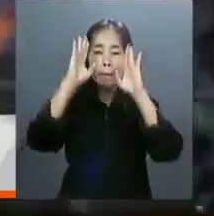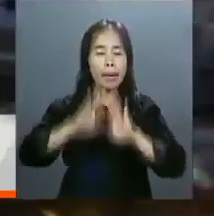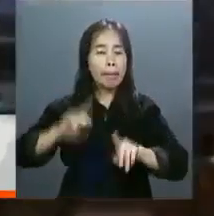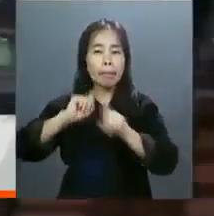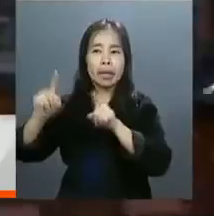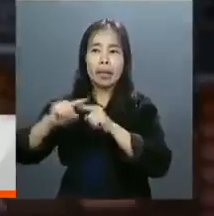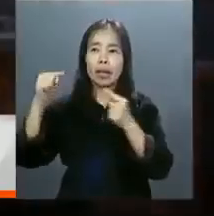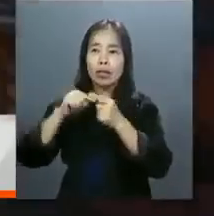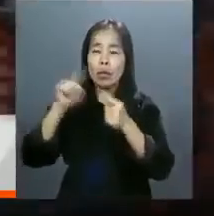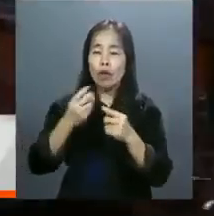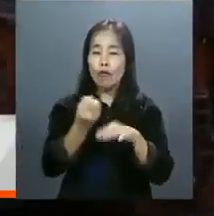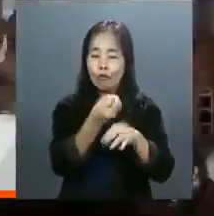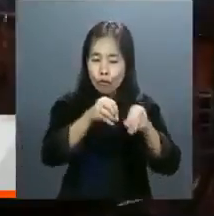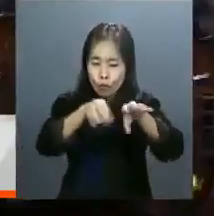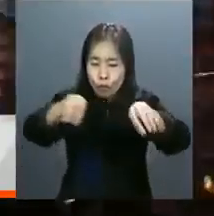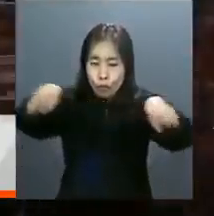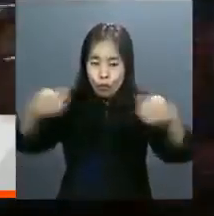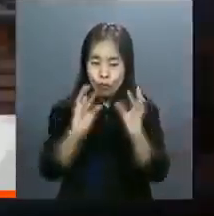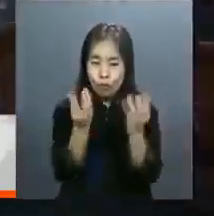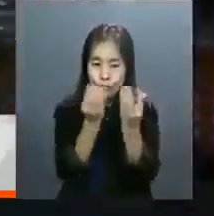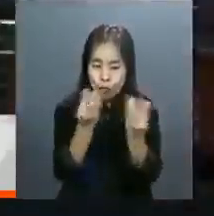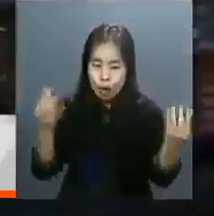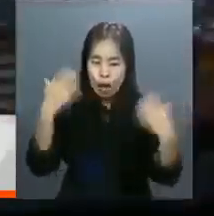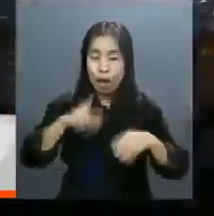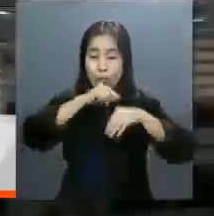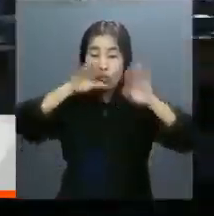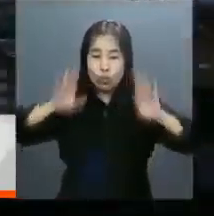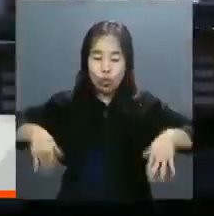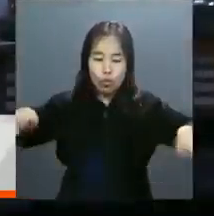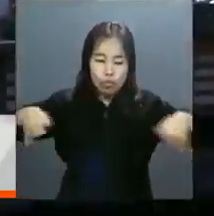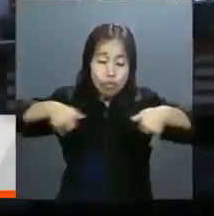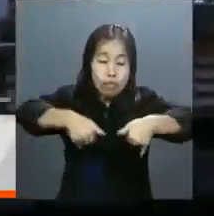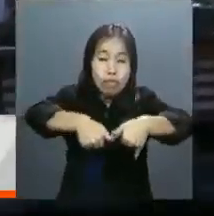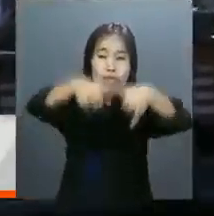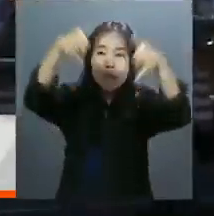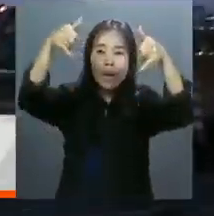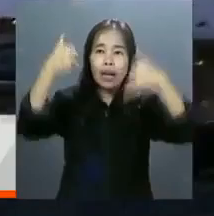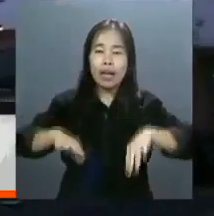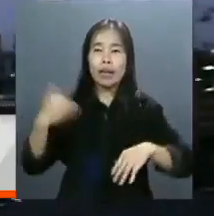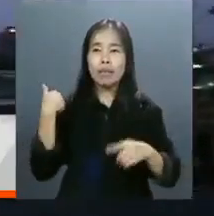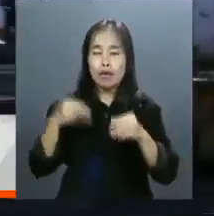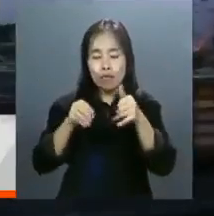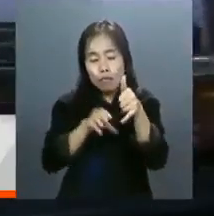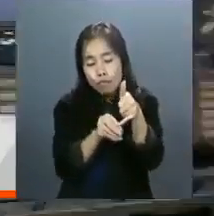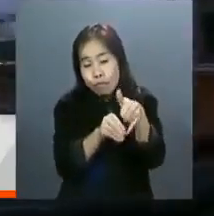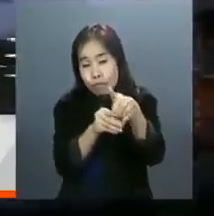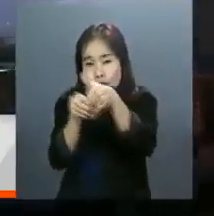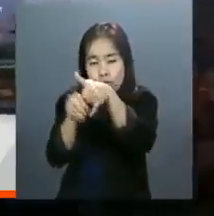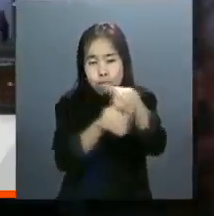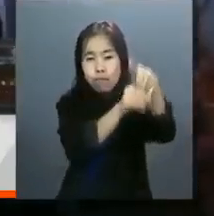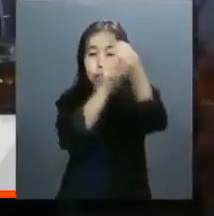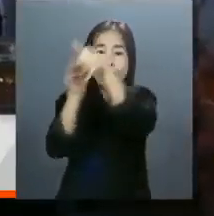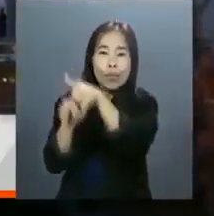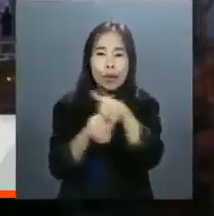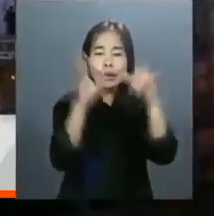ยการติดหลอดไฟ LED กับฝูงนกพิราบที่เลี้ยงไว้โดยติดไว้ที่ส่วนขาและปล่อยฝูงนกพิราบให้บินออกไปยามค่